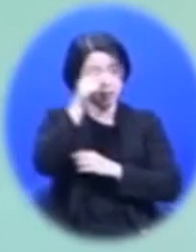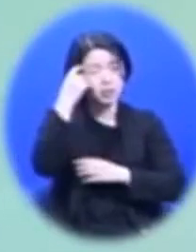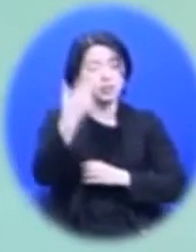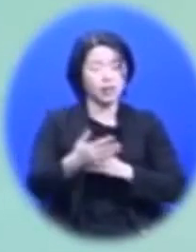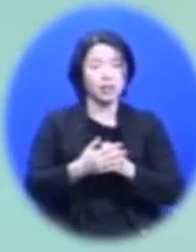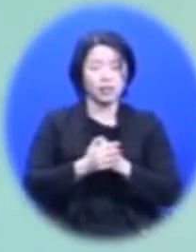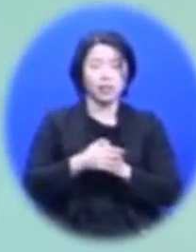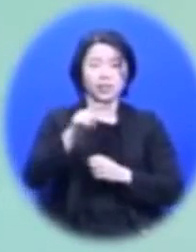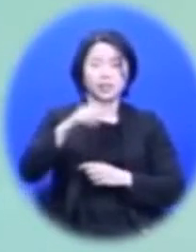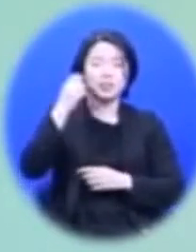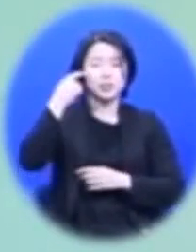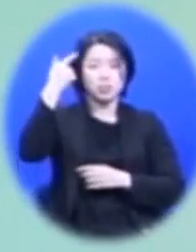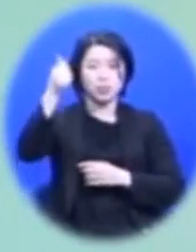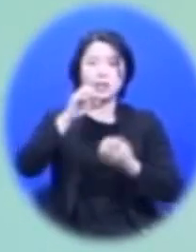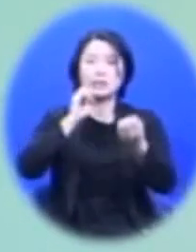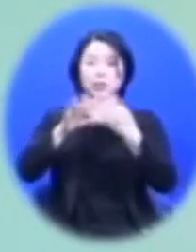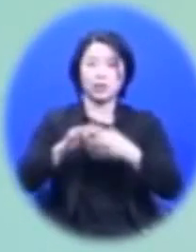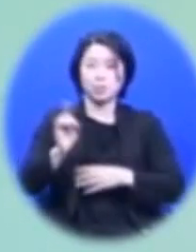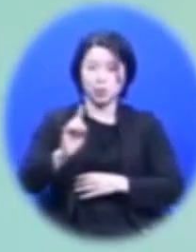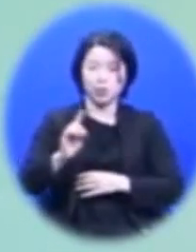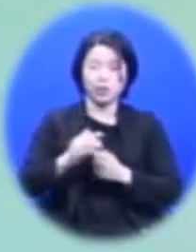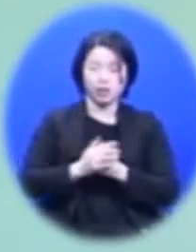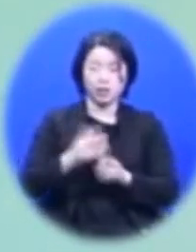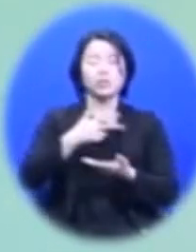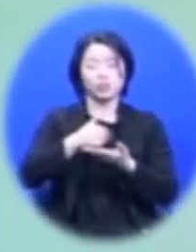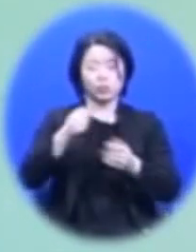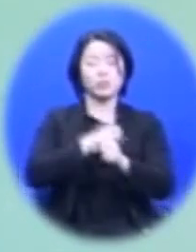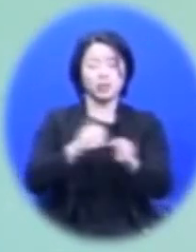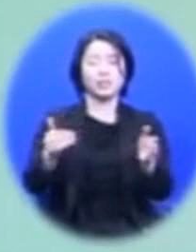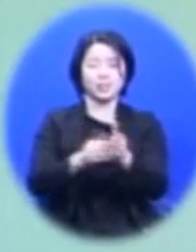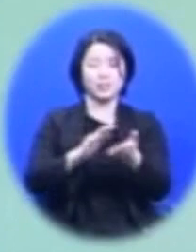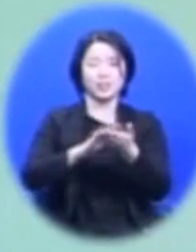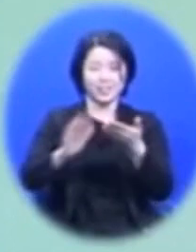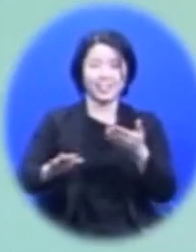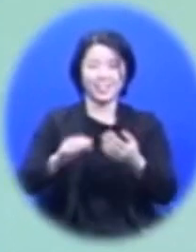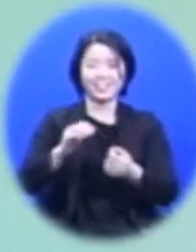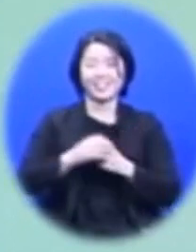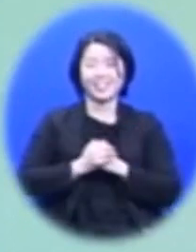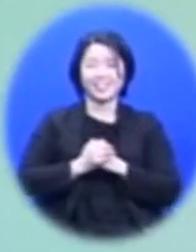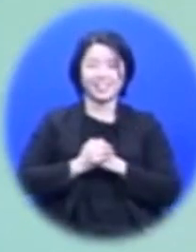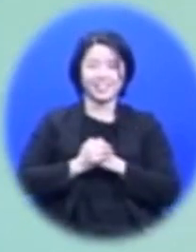그 목사님이 하시는 이야기가 주님이 하셨습니다. 그래서